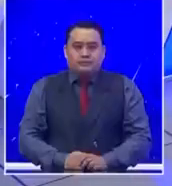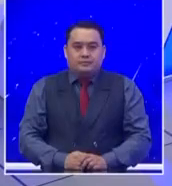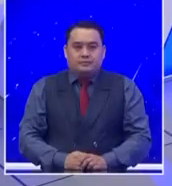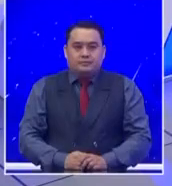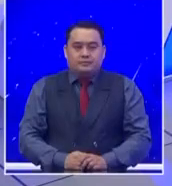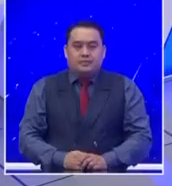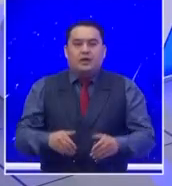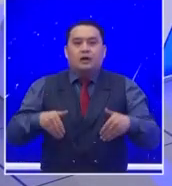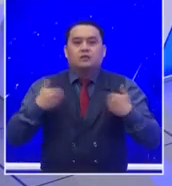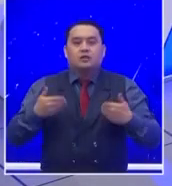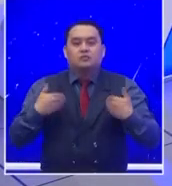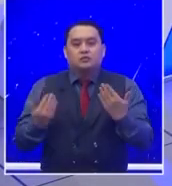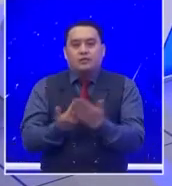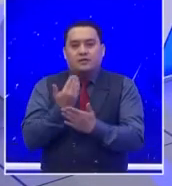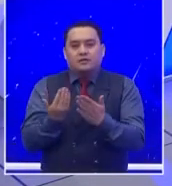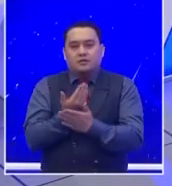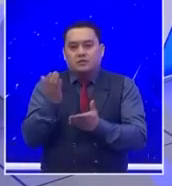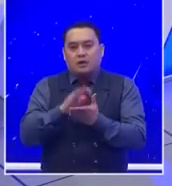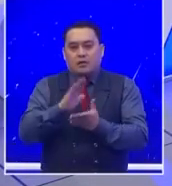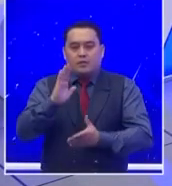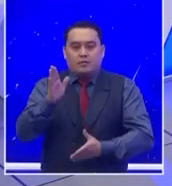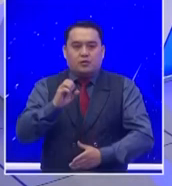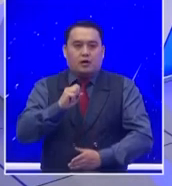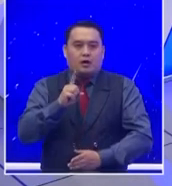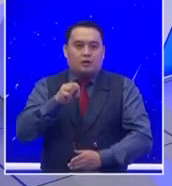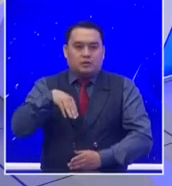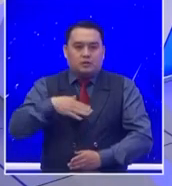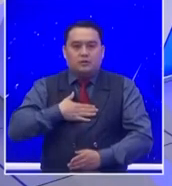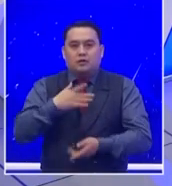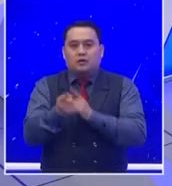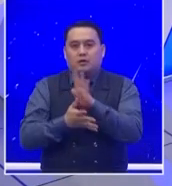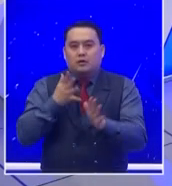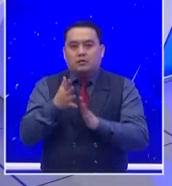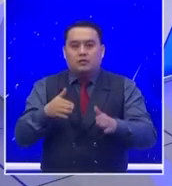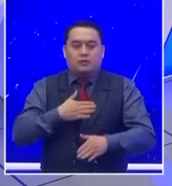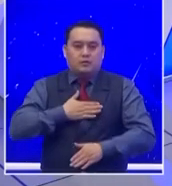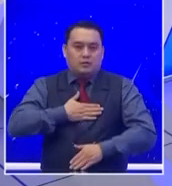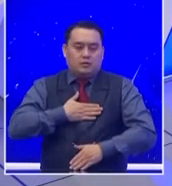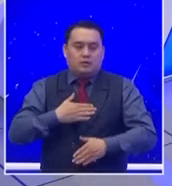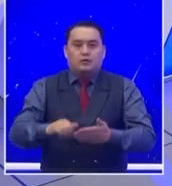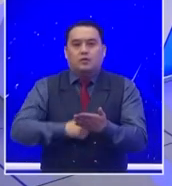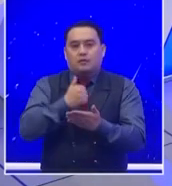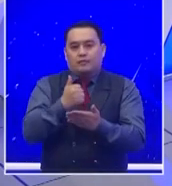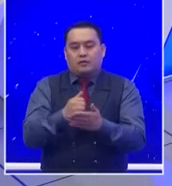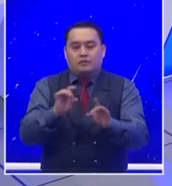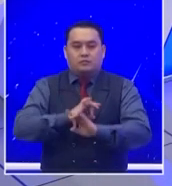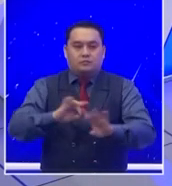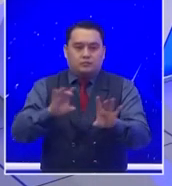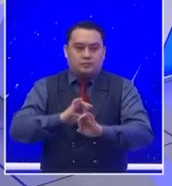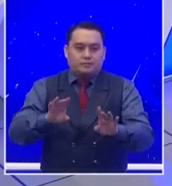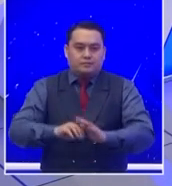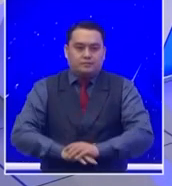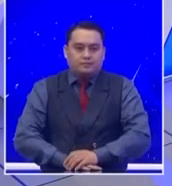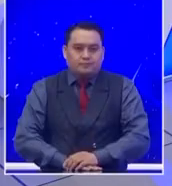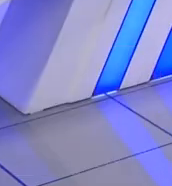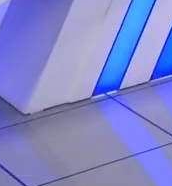добрый вечер в эфире телеканала что-то сумм время новостей с вами азат умаханов и сурдоперевод обеспечивает марат жумабеков смотрите